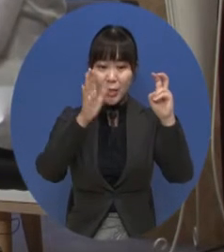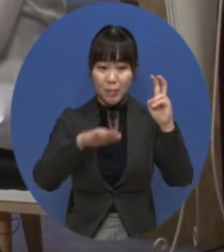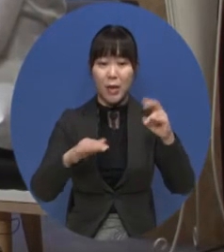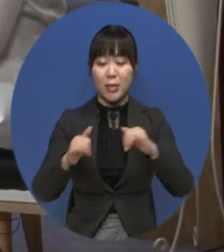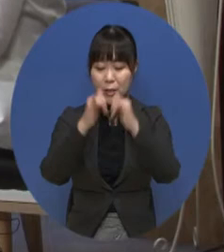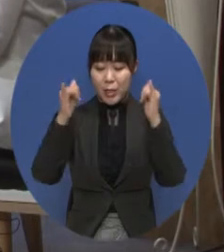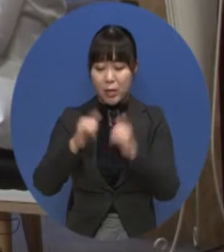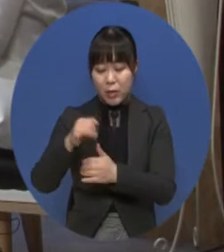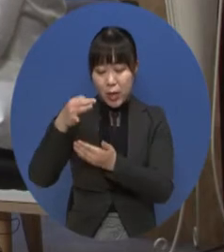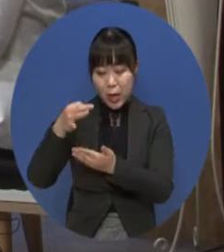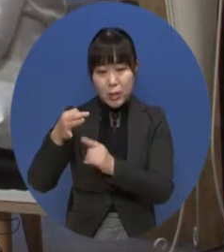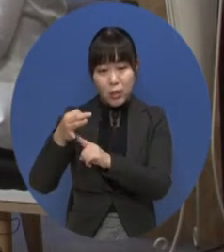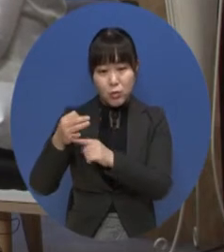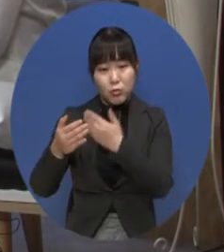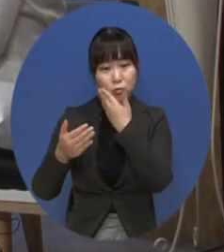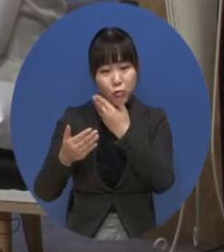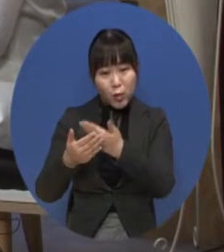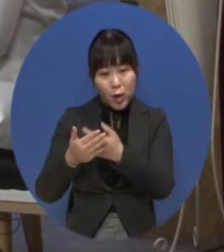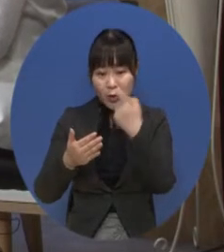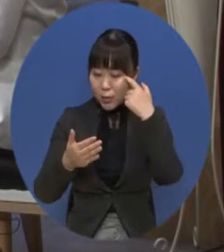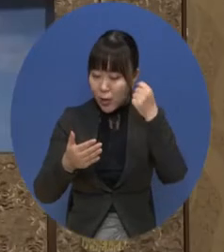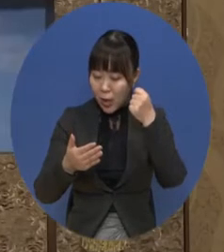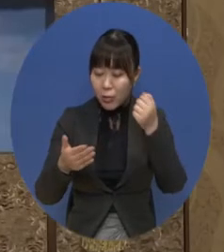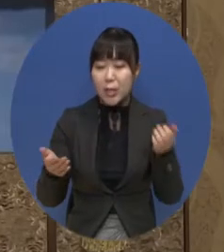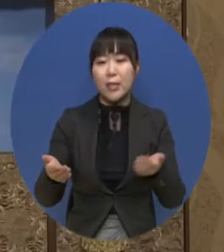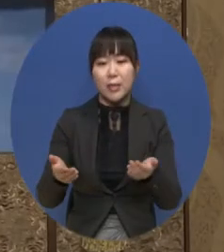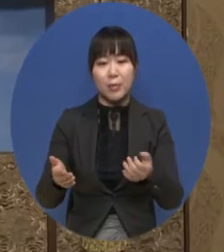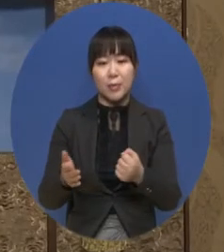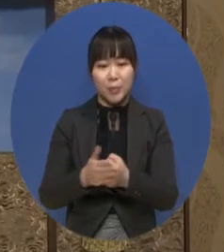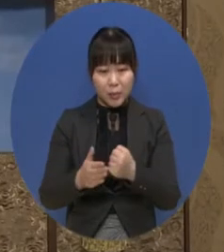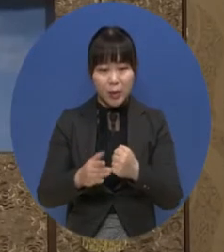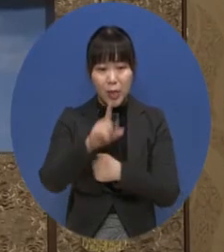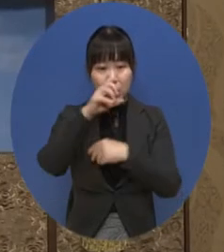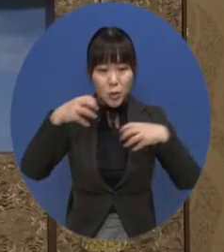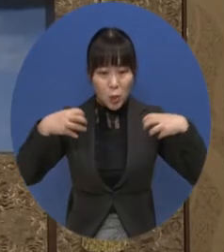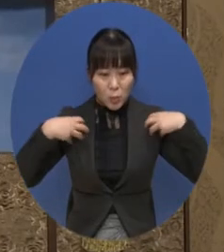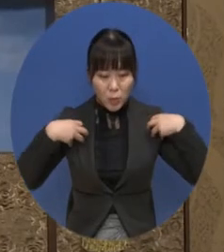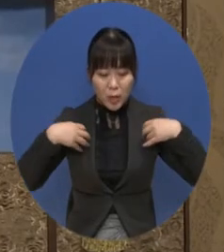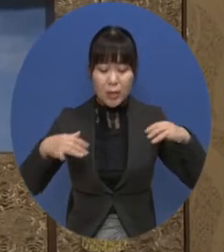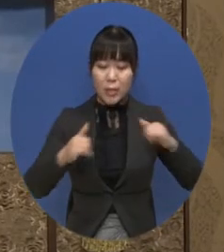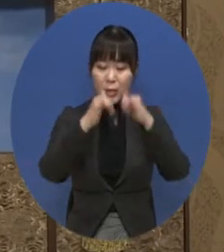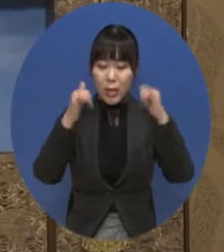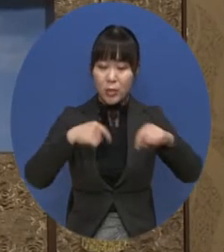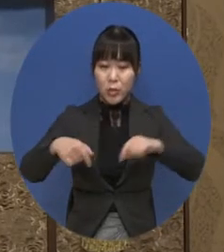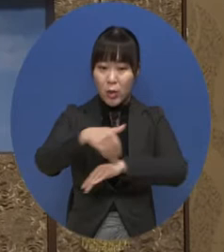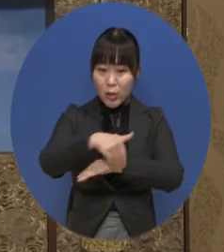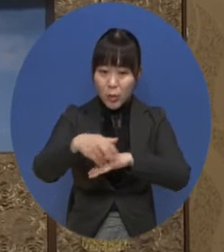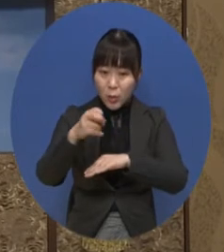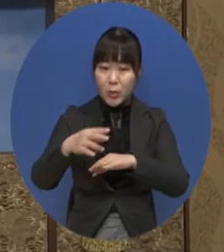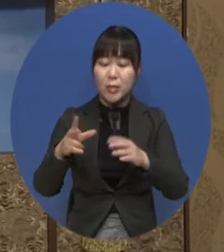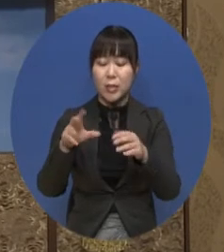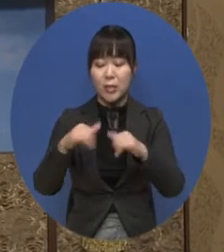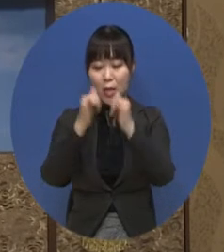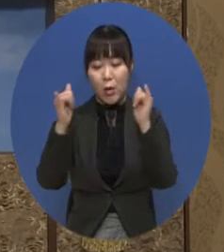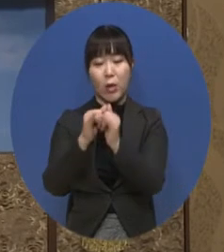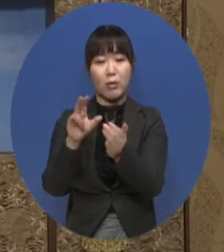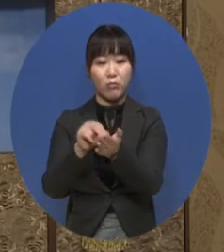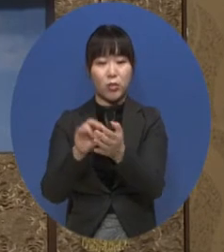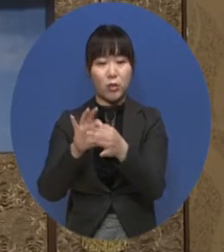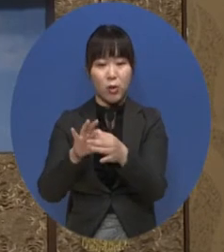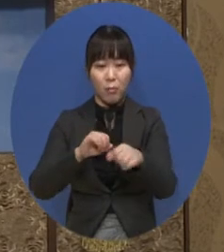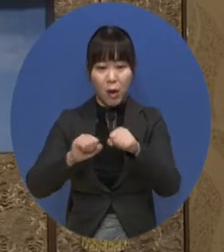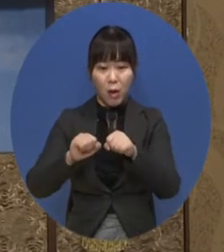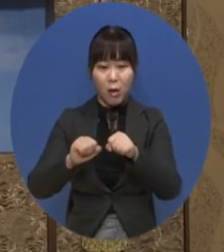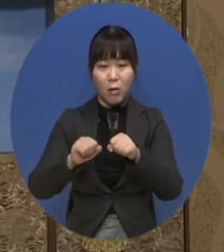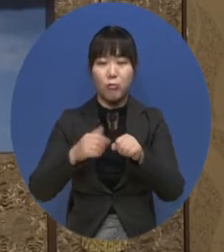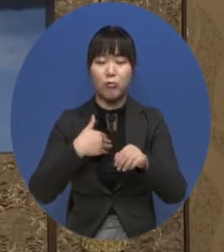사회적 가치를 중심에 두고 일을 하다 보니까 네. 정부의 이런 사회적 정책이나 이런 사회 문제에 대한 대응에